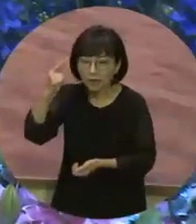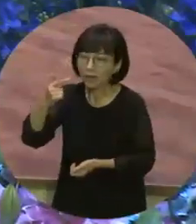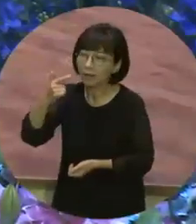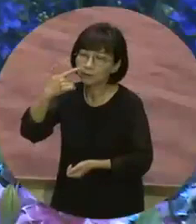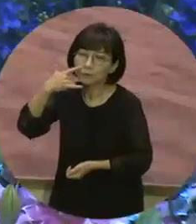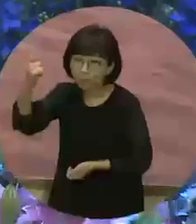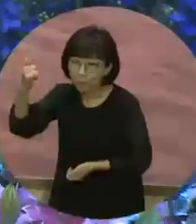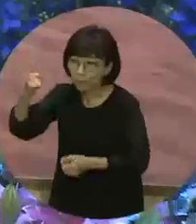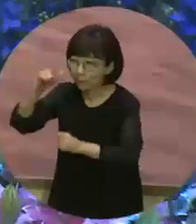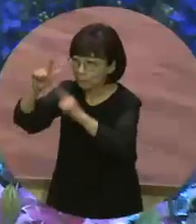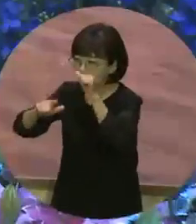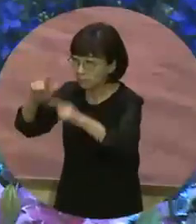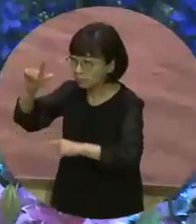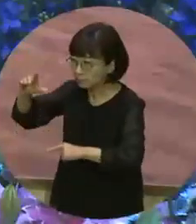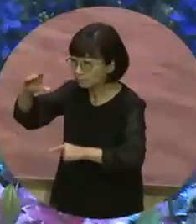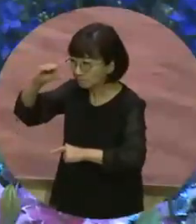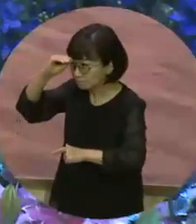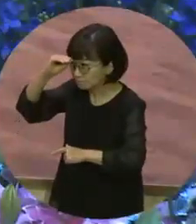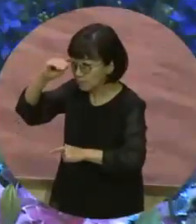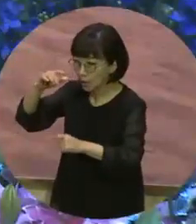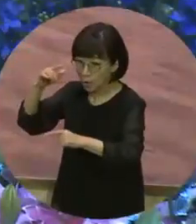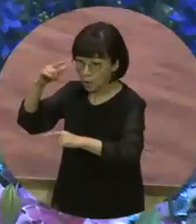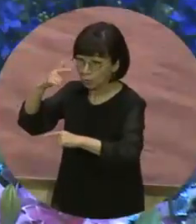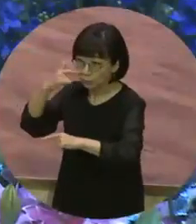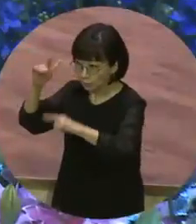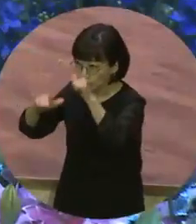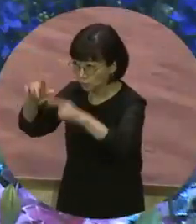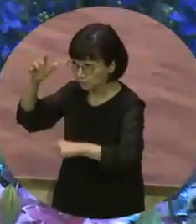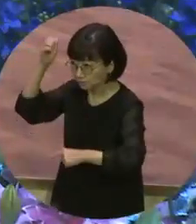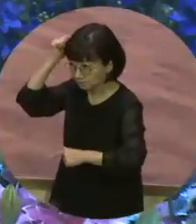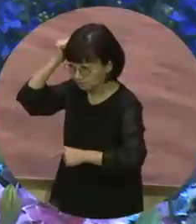부모를 통해. 부모를 통해서.